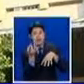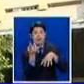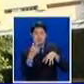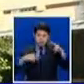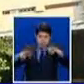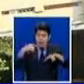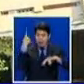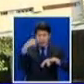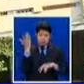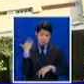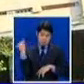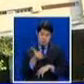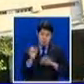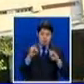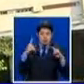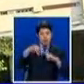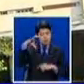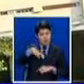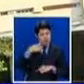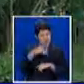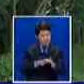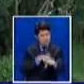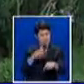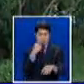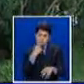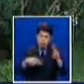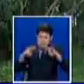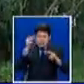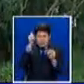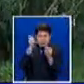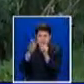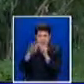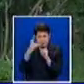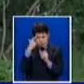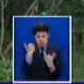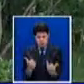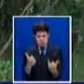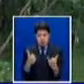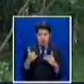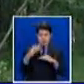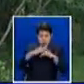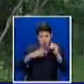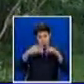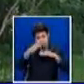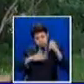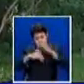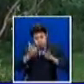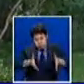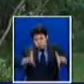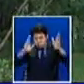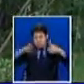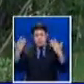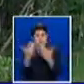ใครที่ไม่ได้มาโรงเรียนสาธิจุฬานานแล้วเนี่ยผมว่าจะจำไม่ได้เพราะว่าเอ่ออาคารเรียนเนี่ยเดี๋ยวนี้ปรับ